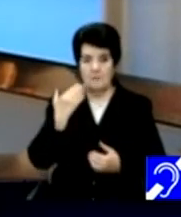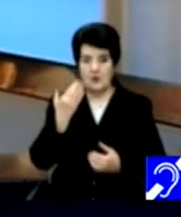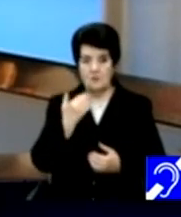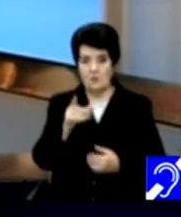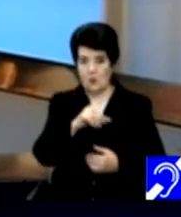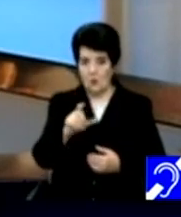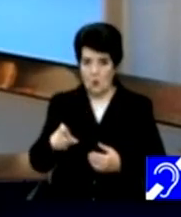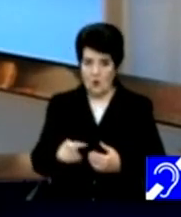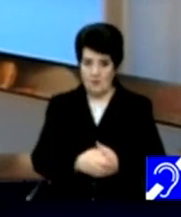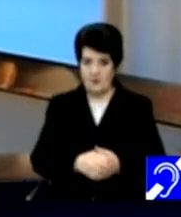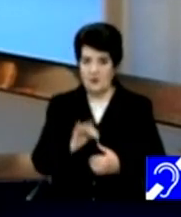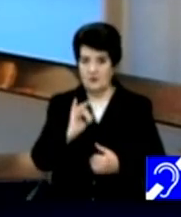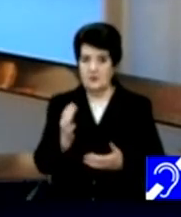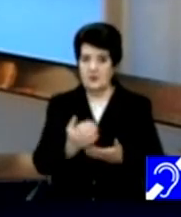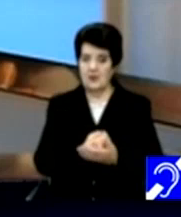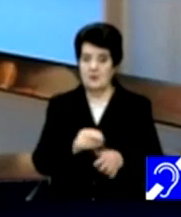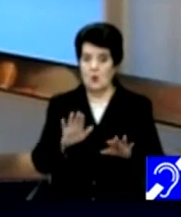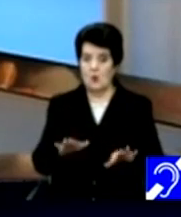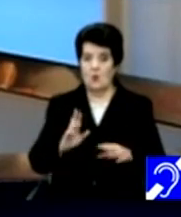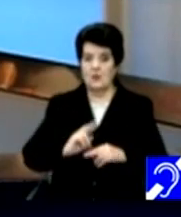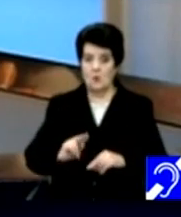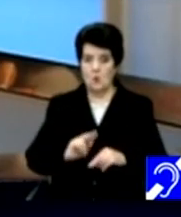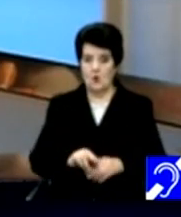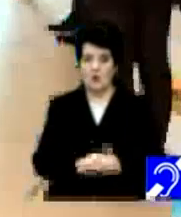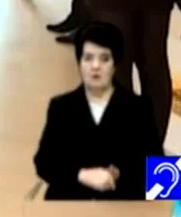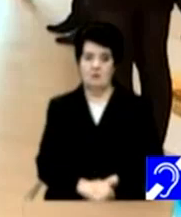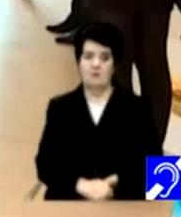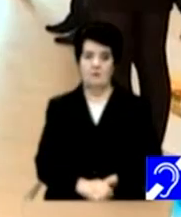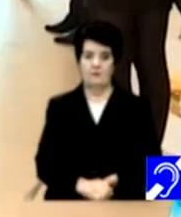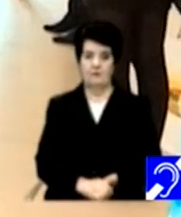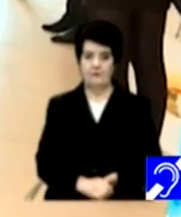localnicii, iar ulterior să-și găsească un loc de muncă.